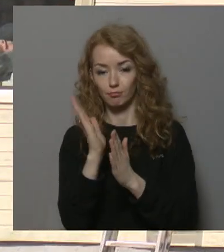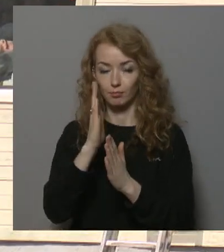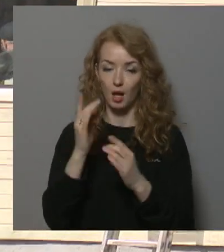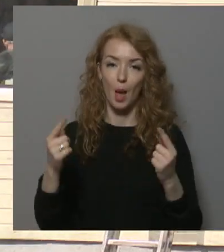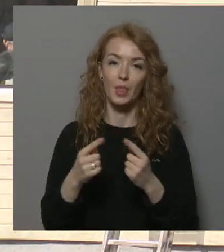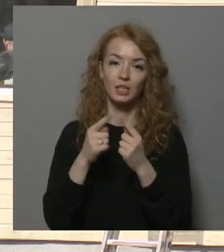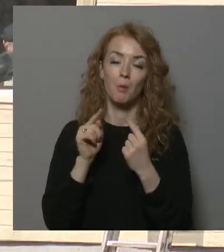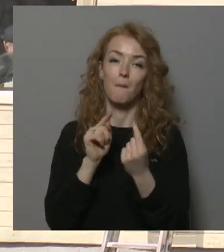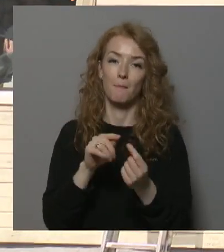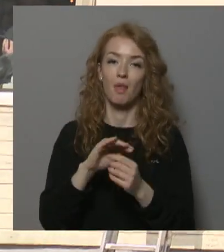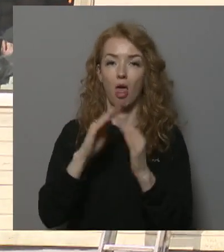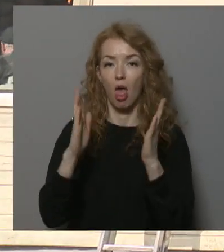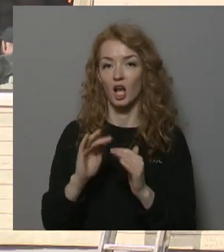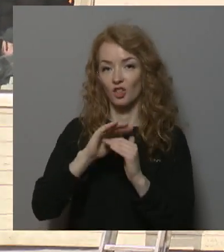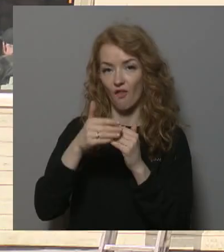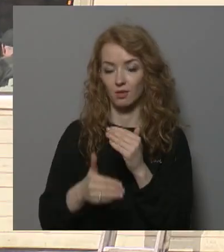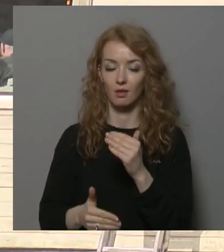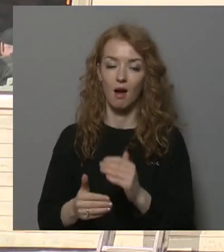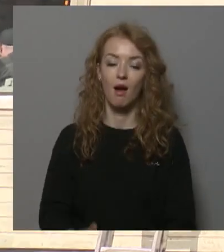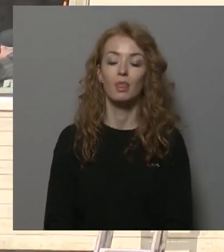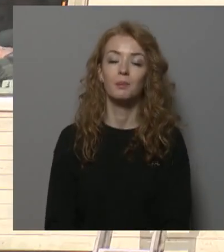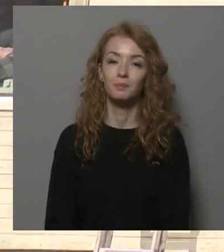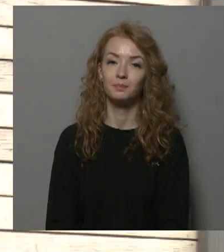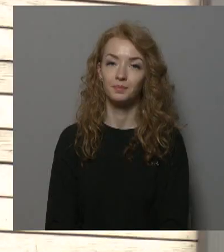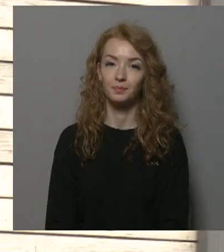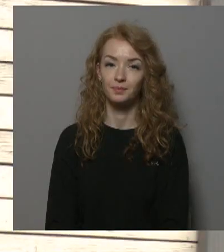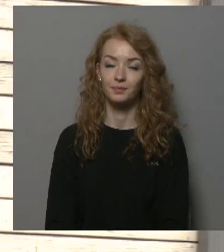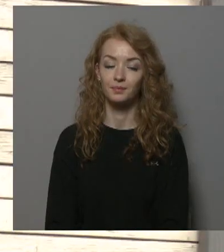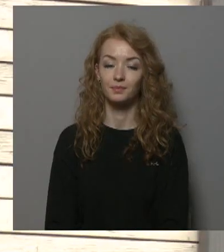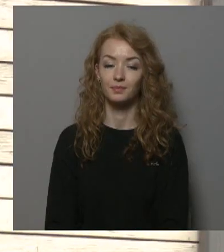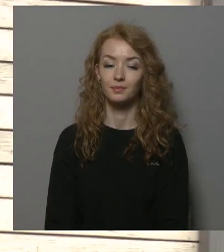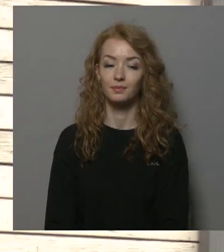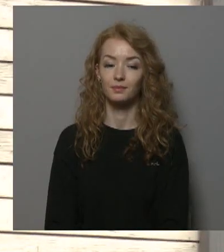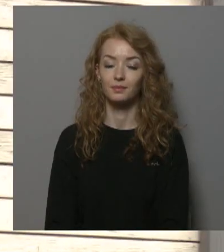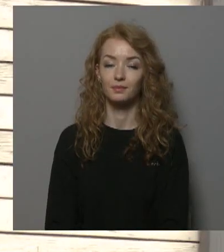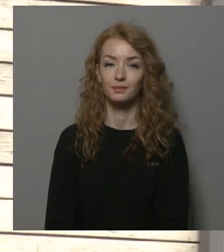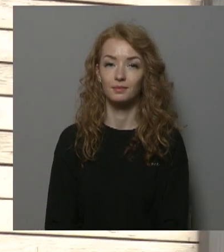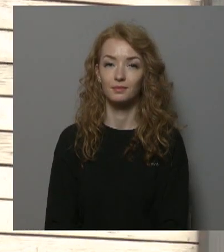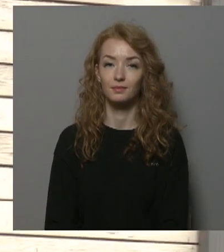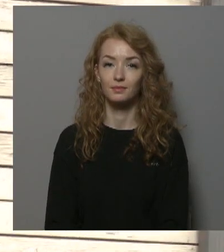attiecībā pret ēkas fasādi. Iana Vītoliņa, Mārtiņš Avots, 4. studija.